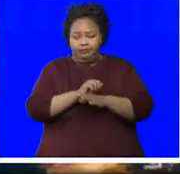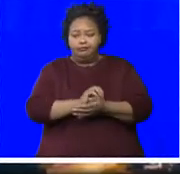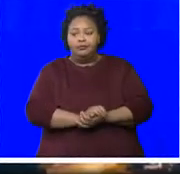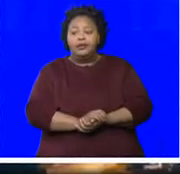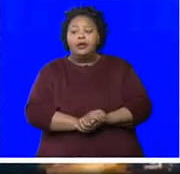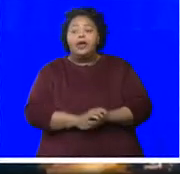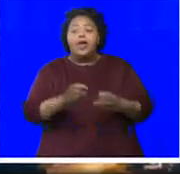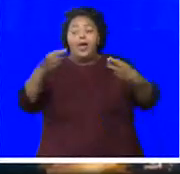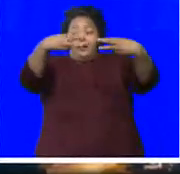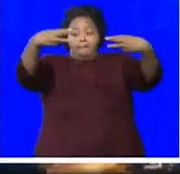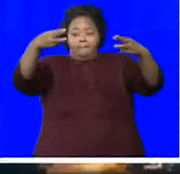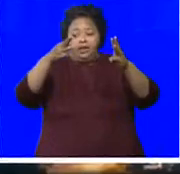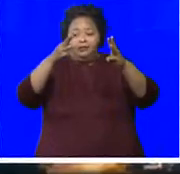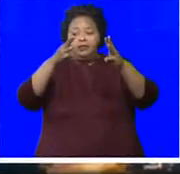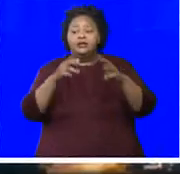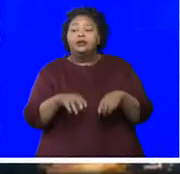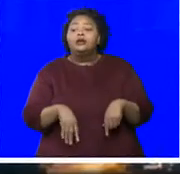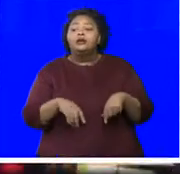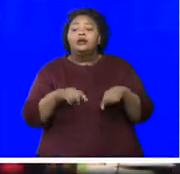ePhalamende ngemsombuluko.